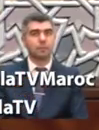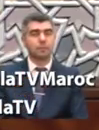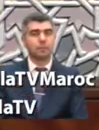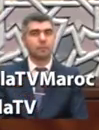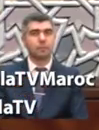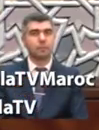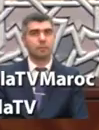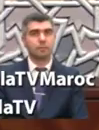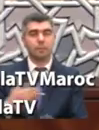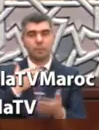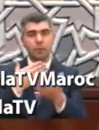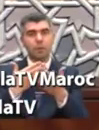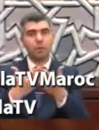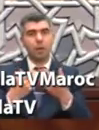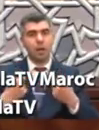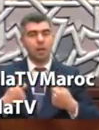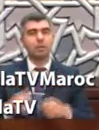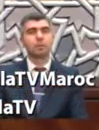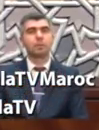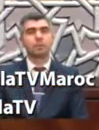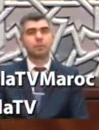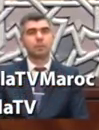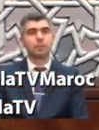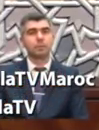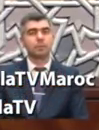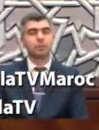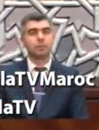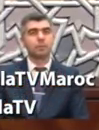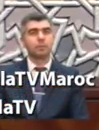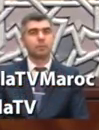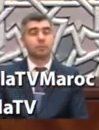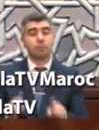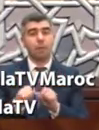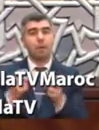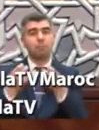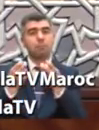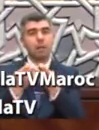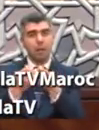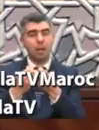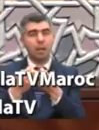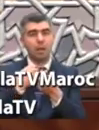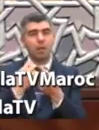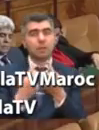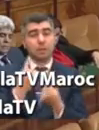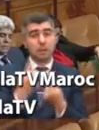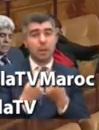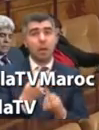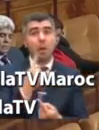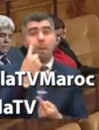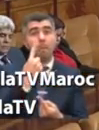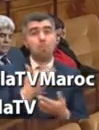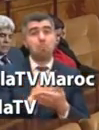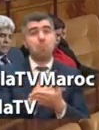شكرا شكرا سيد الرئيس. السيد الوزير قلت لكم انا بلا مثلا جبت واحد الاليه كبيره جدا اللي الثمن ديالها اكثر من مليار لبني